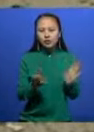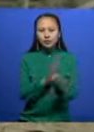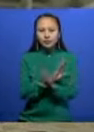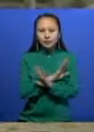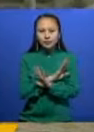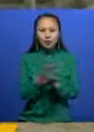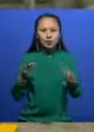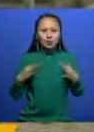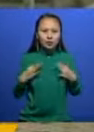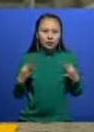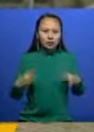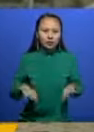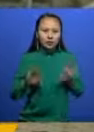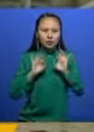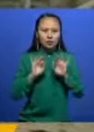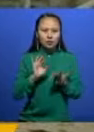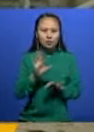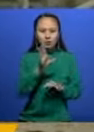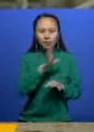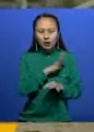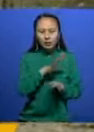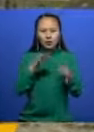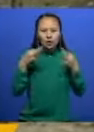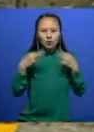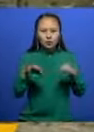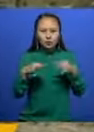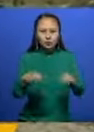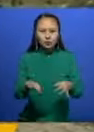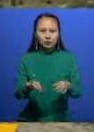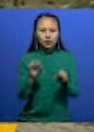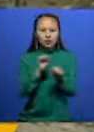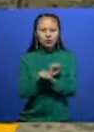бойынша лаңкестердің көздегені тәртіп сақшыларының